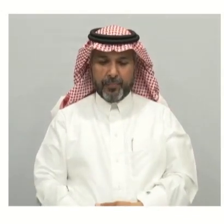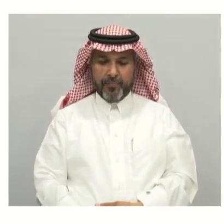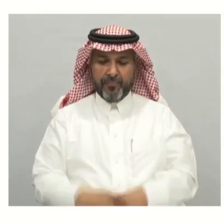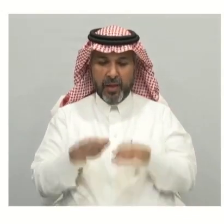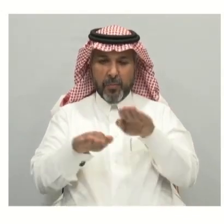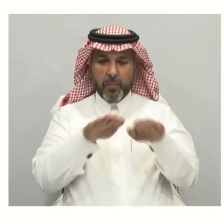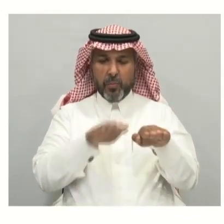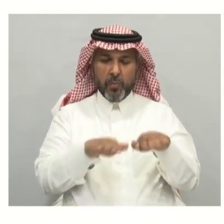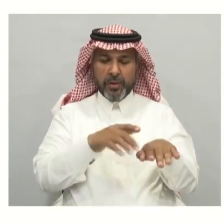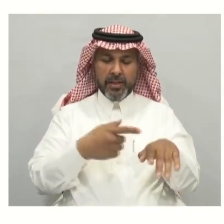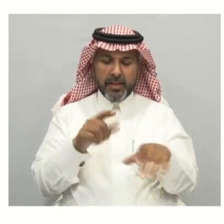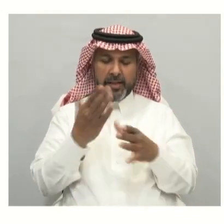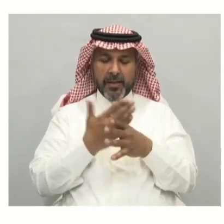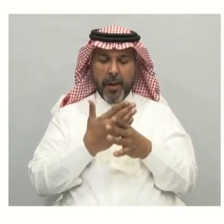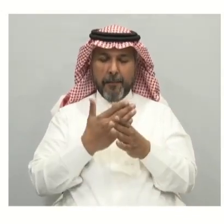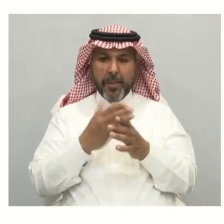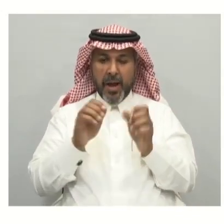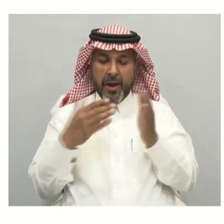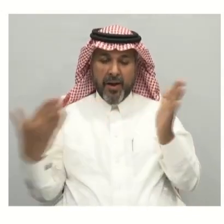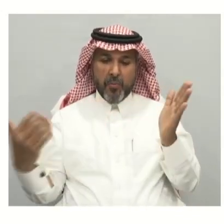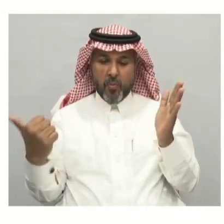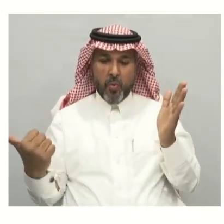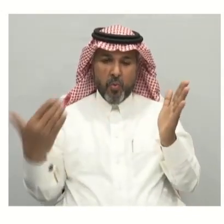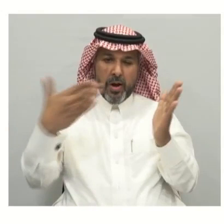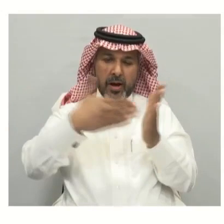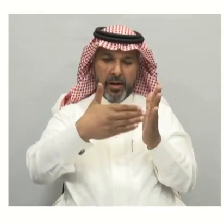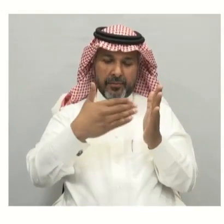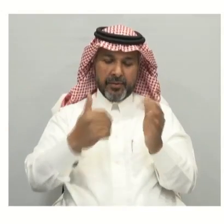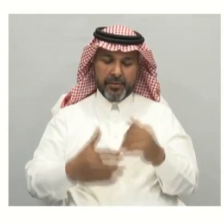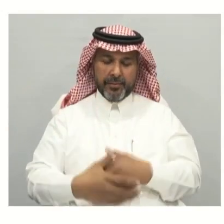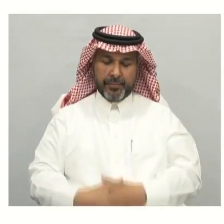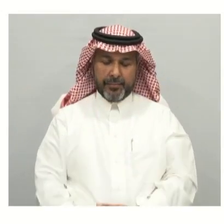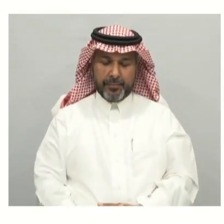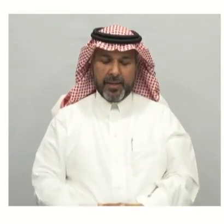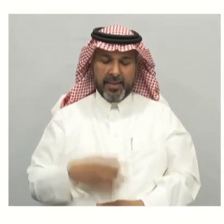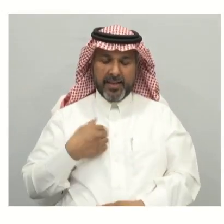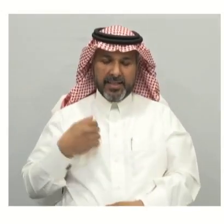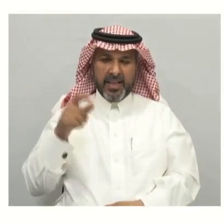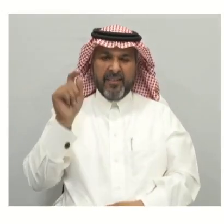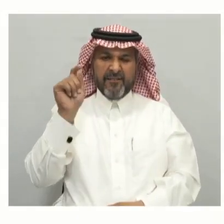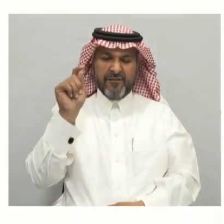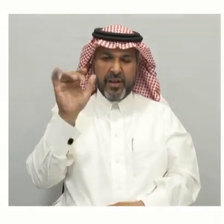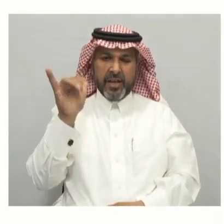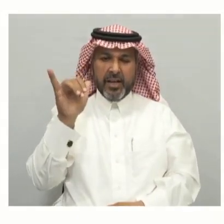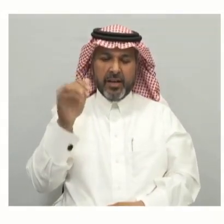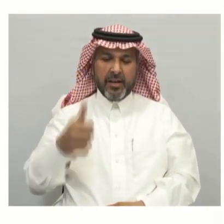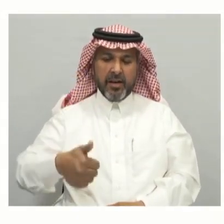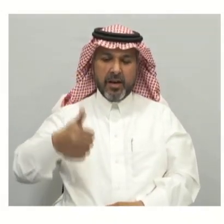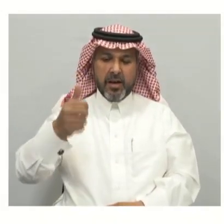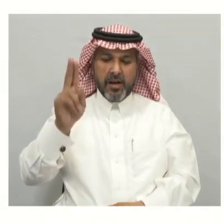لان البيانات تعرض في فئات البيانات تعرض في فئات التكرارات تعرض في فئات